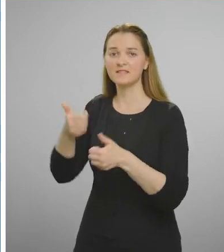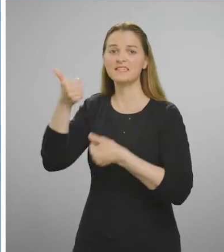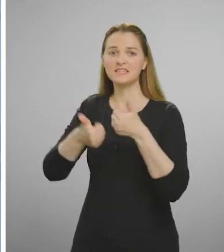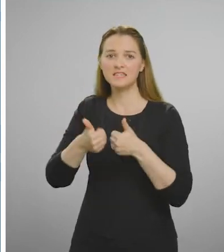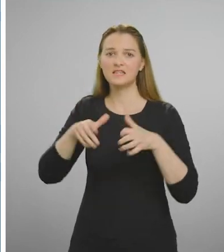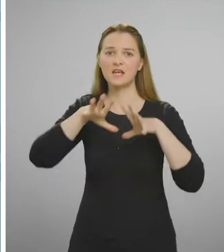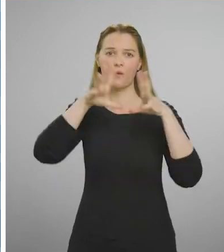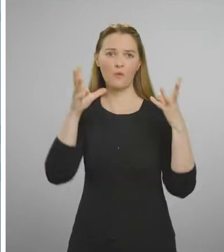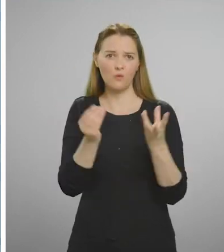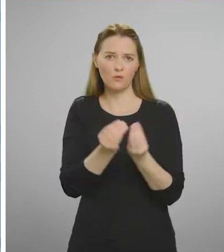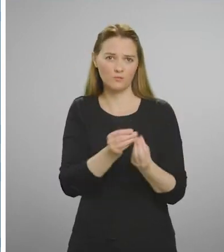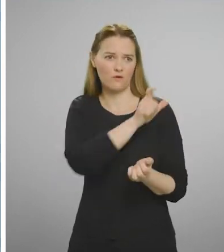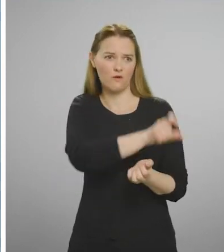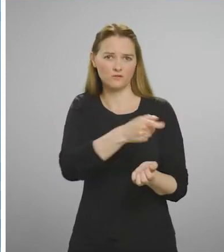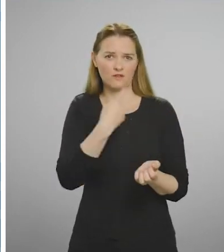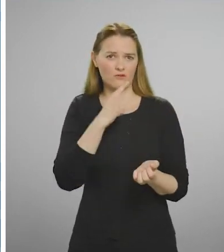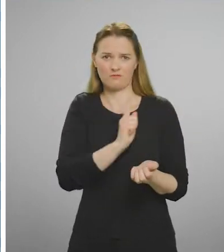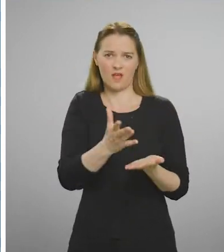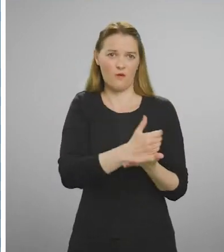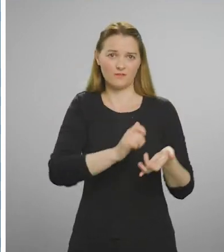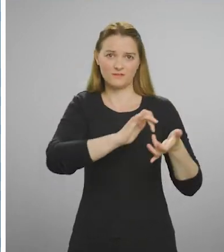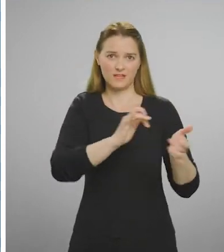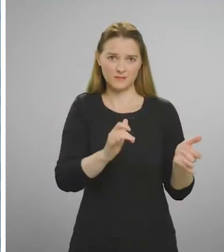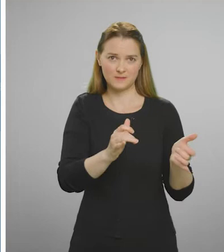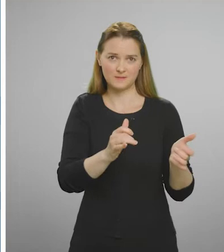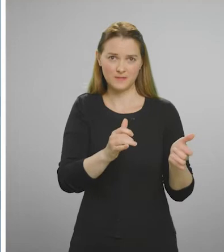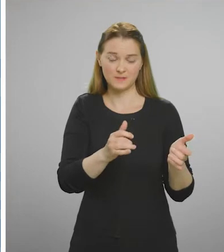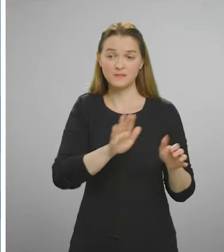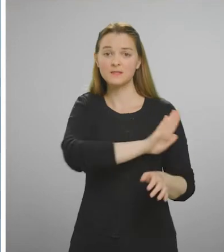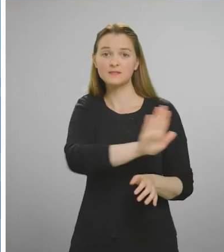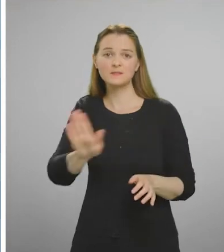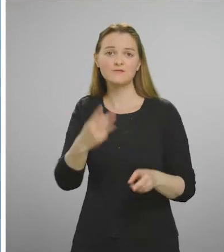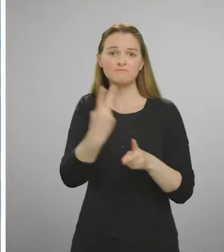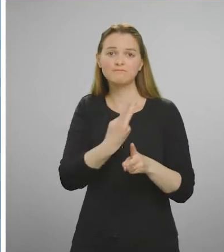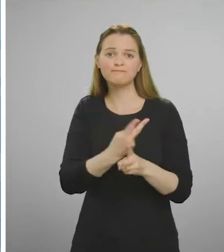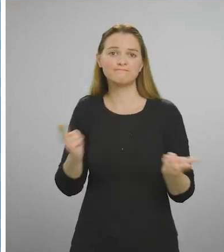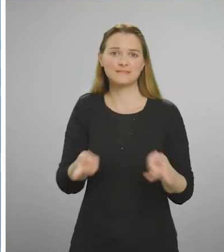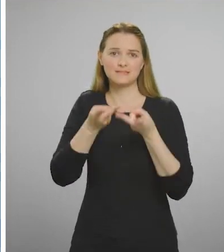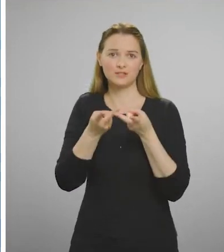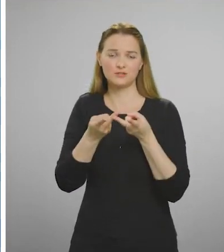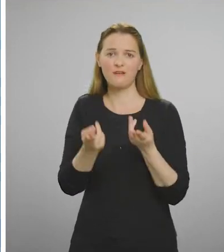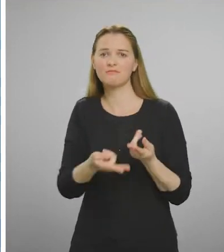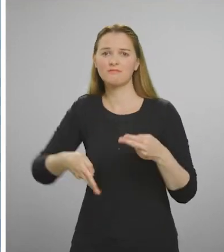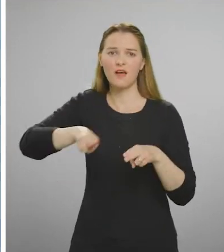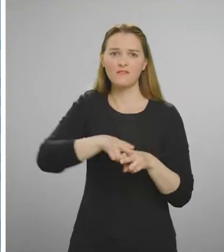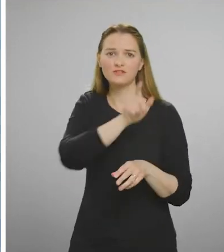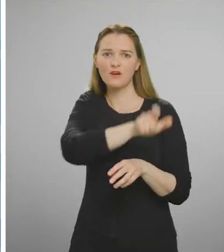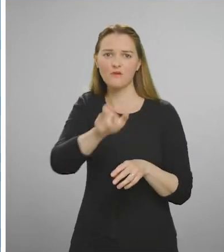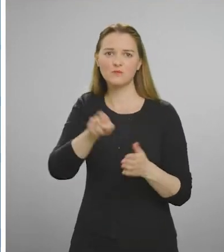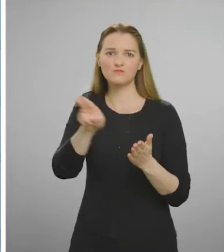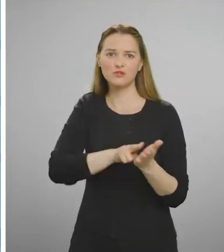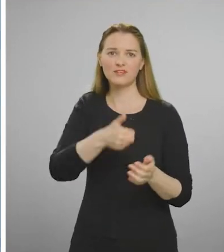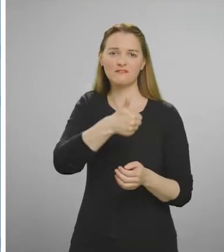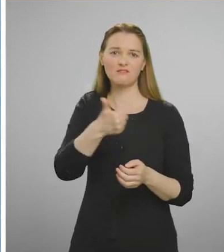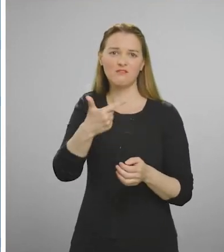samo online populaciju ili uzimamo u obzir i one koji nisu aktivni na internetu, navike čitatelja su slične.